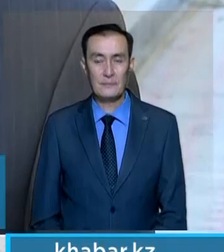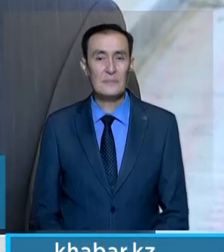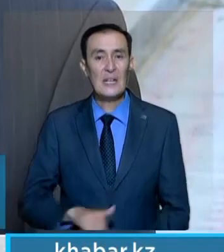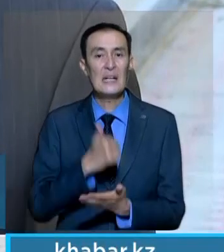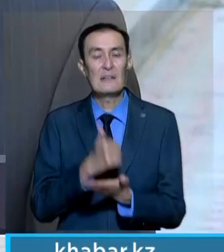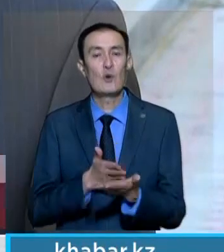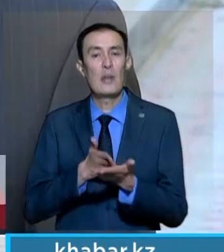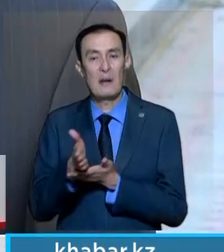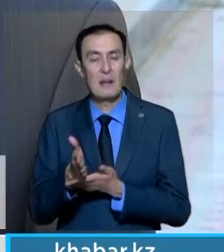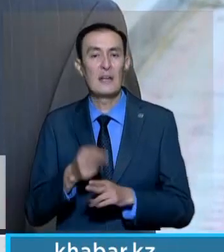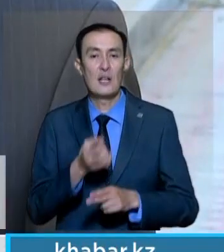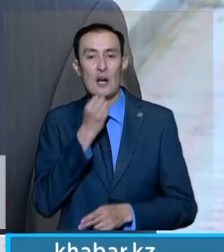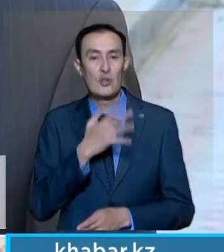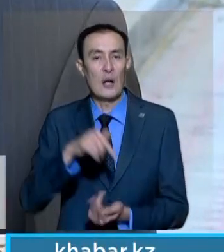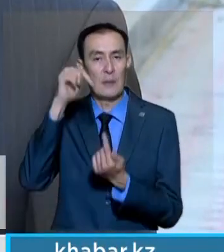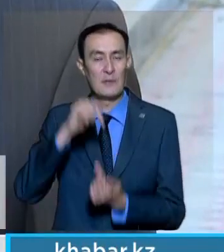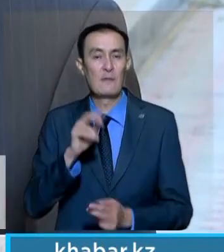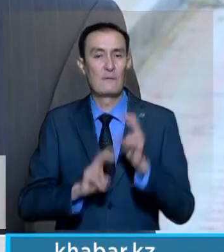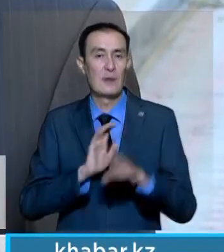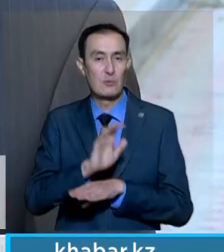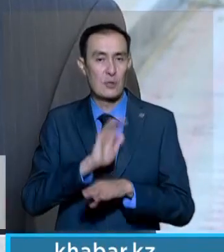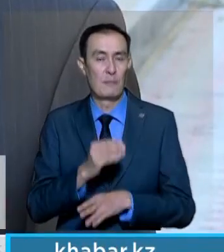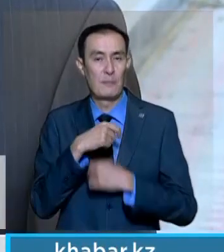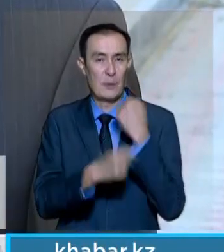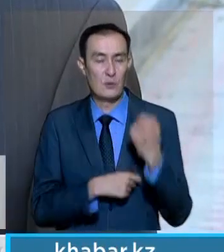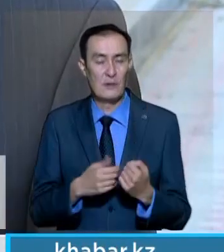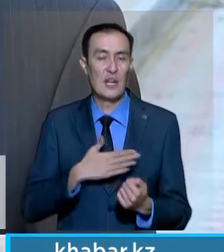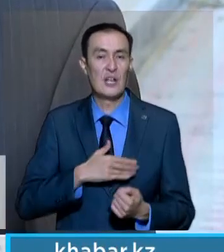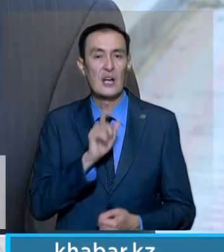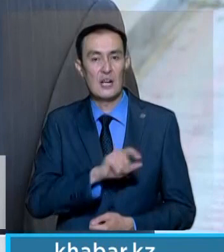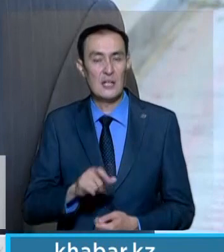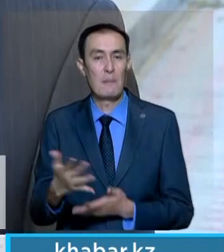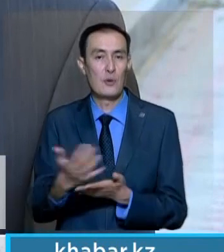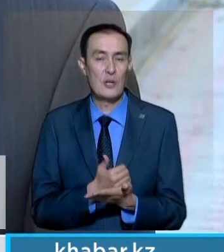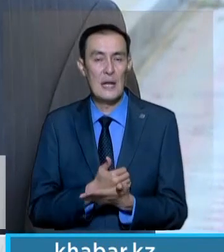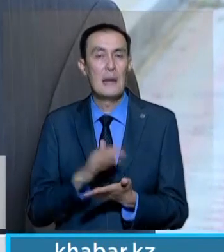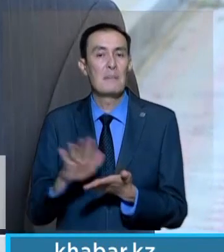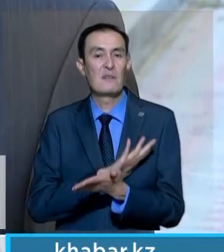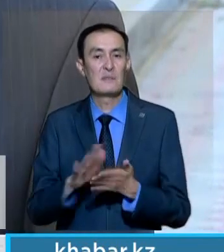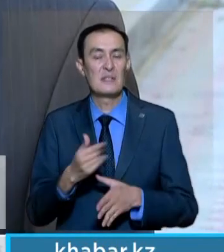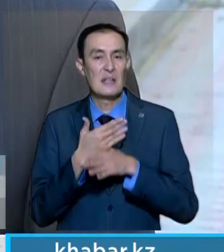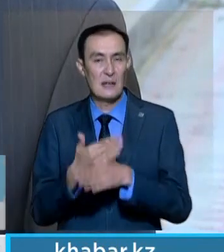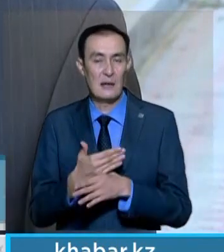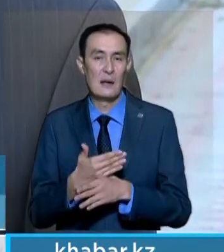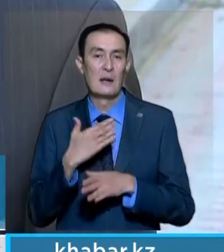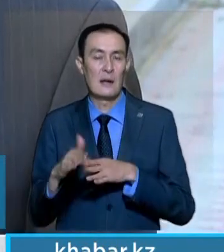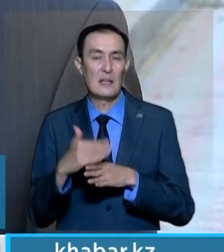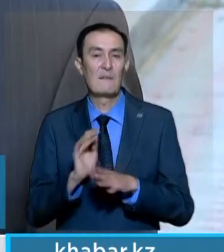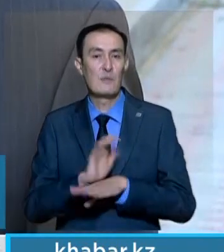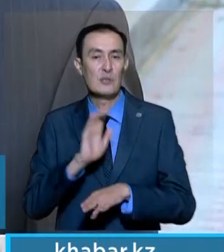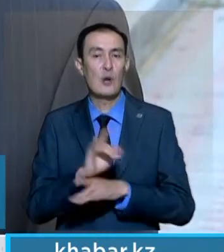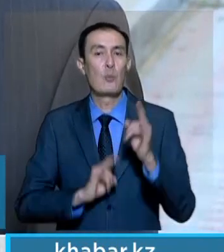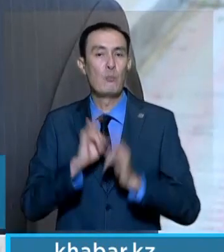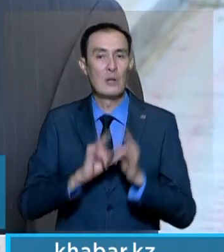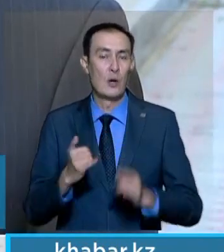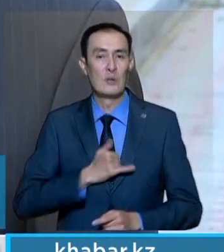Основное направление сейчас хорошо адаптировано к производству продукции. Недавно наши граждане получили безвозмездный грант и выпустили казалинское мыло. Раньше